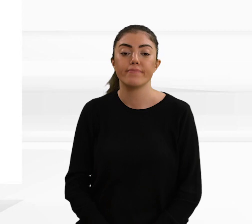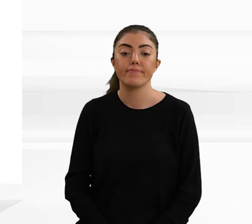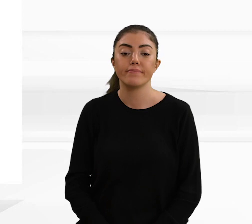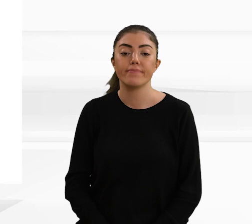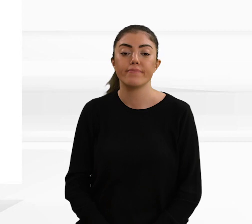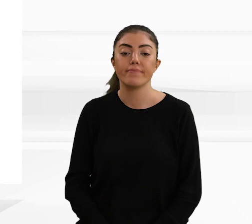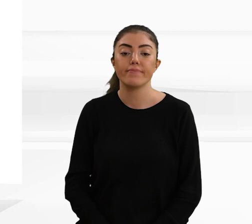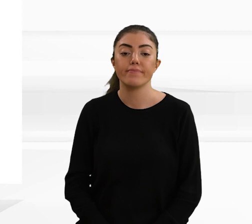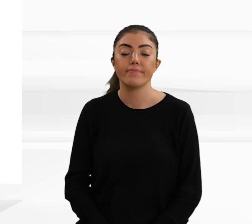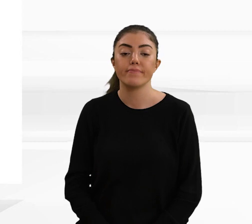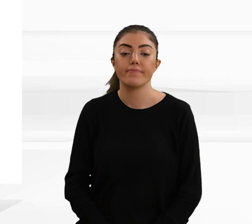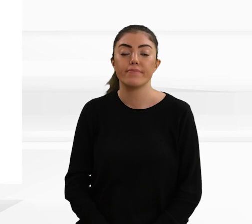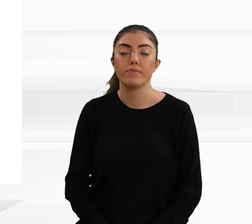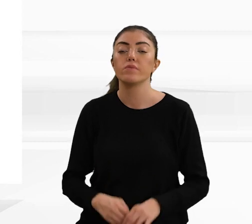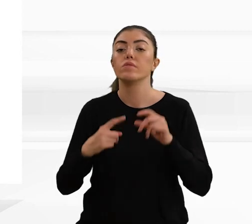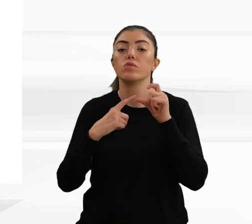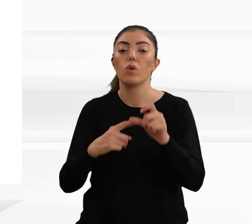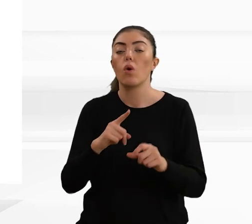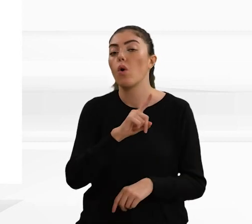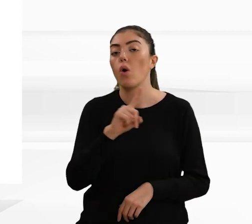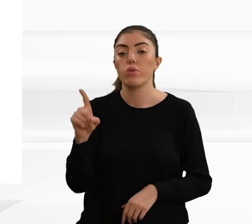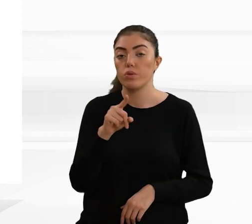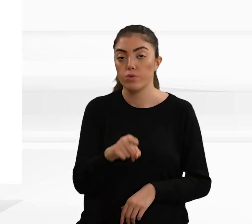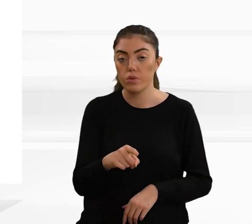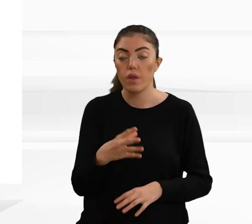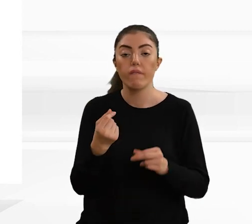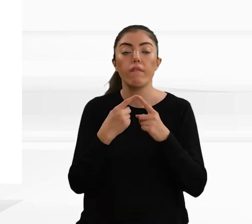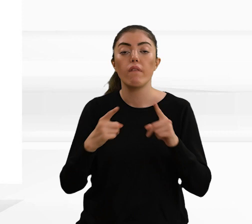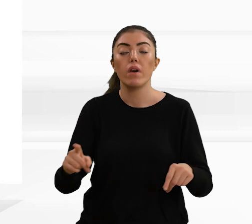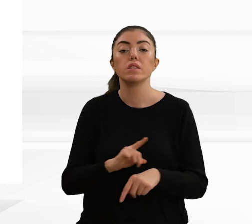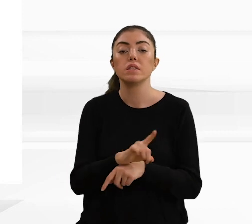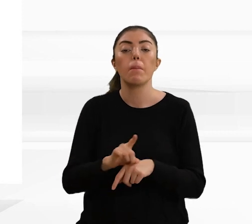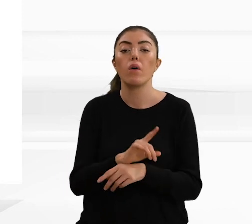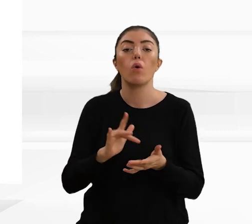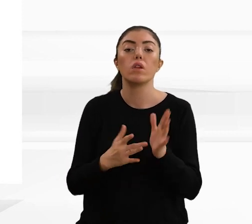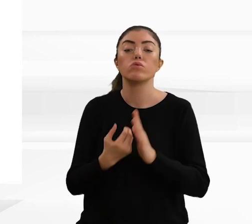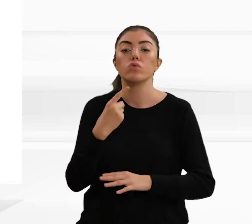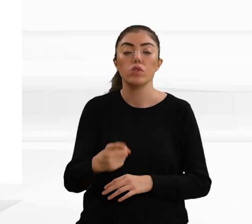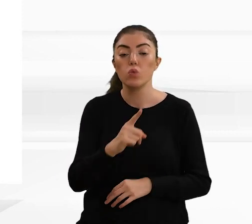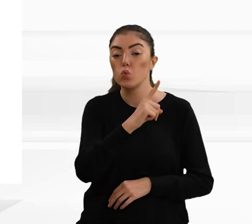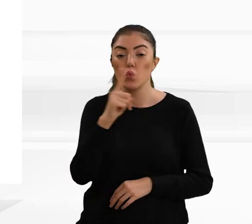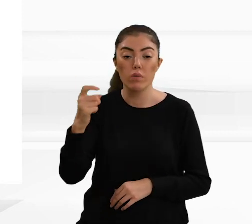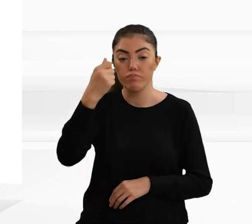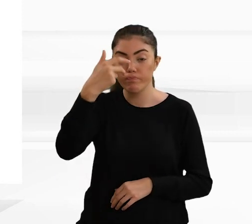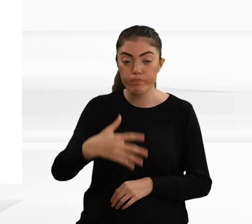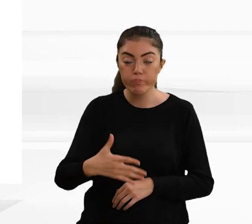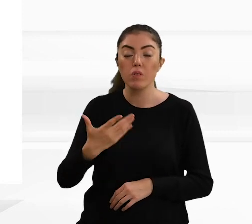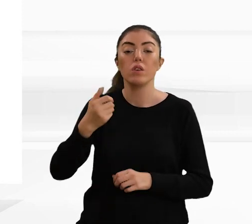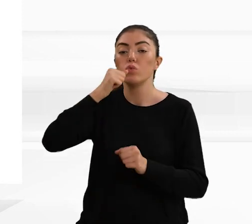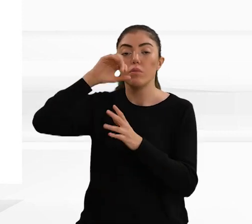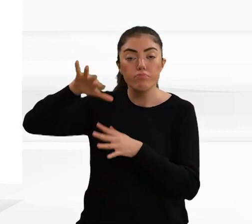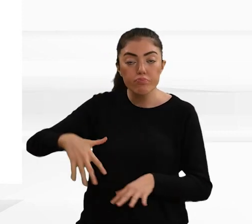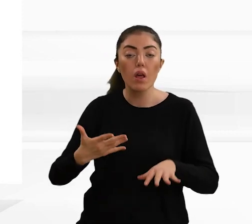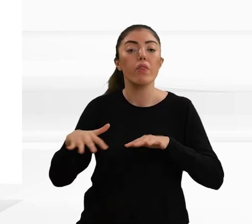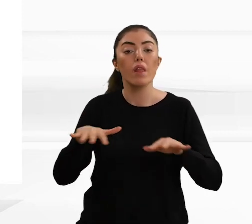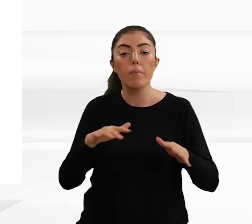bir soru 10 farklı zamanlarda meydana gelen Yukarıdaki doğal afetlerden